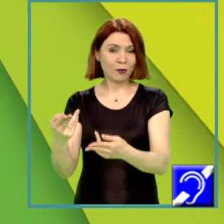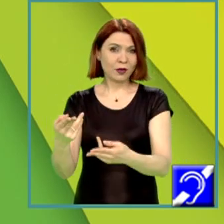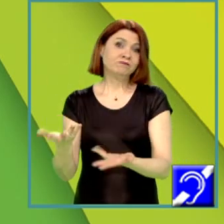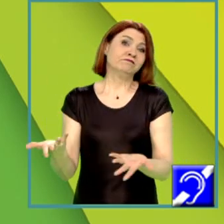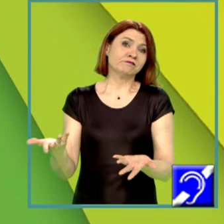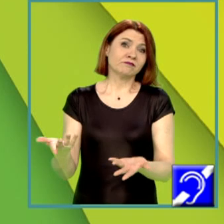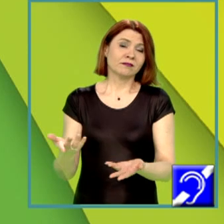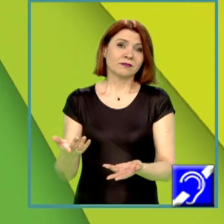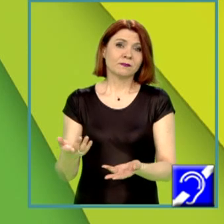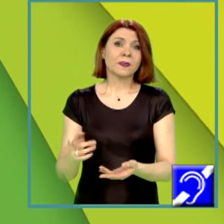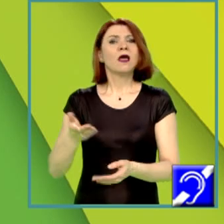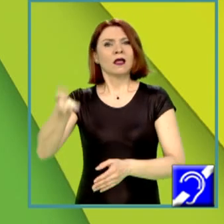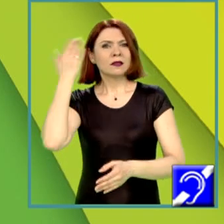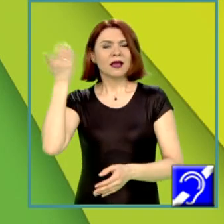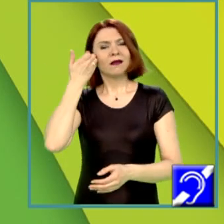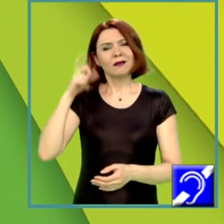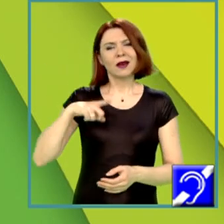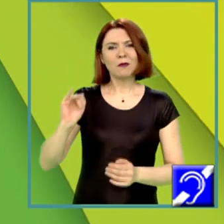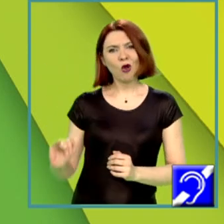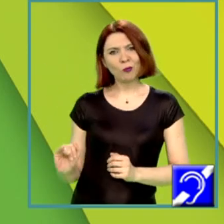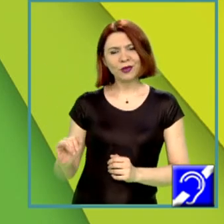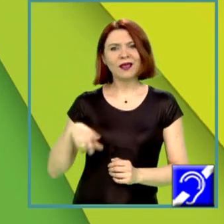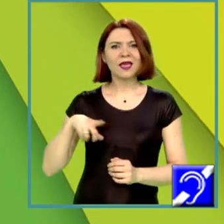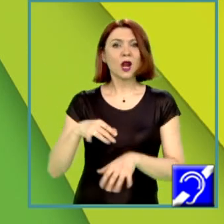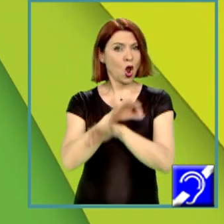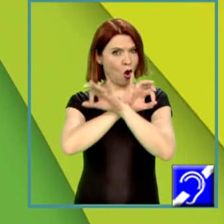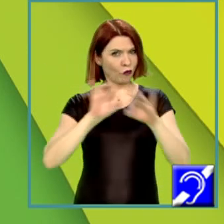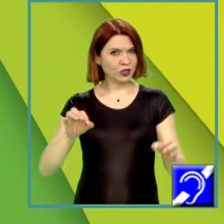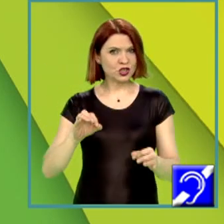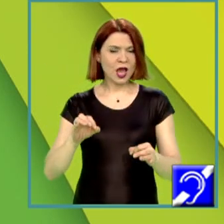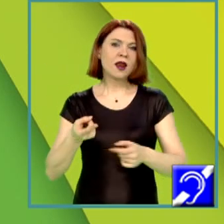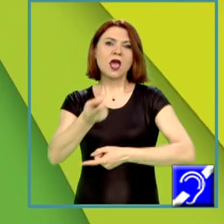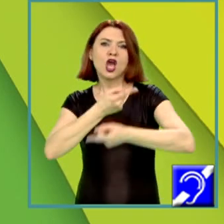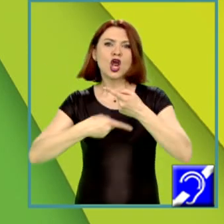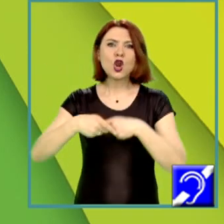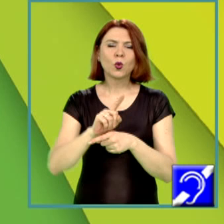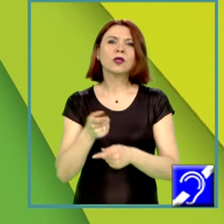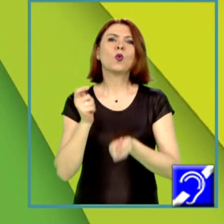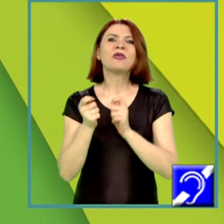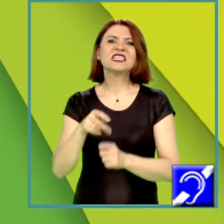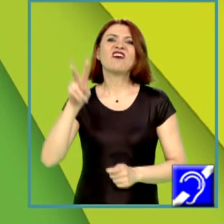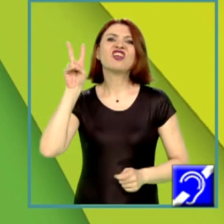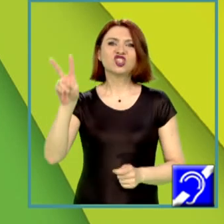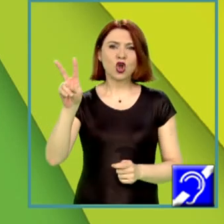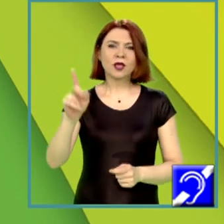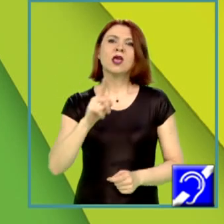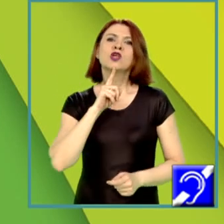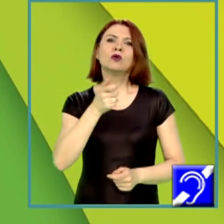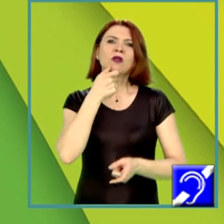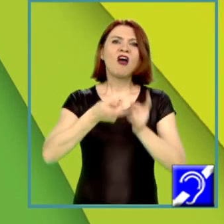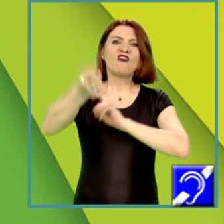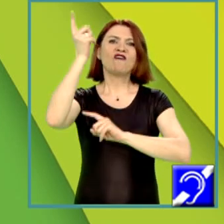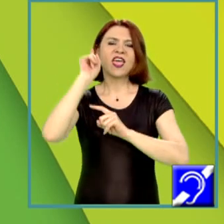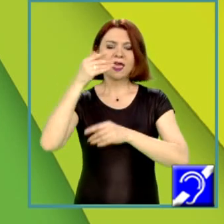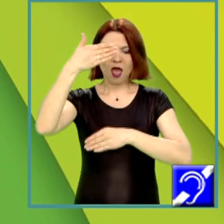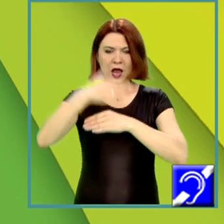încă de pe vremea copilăriei mele era oficial înlocuită cu aceea de piata Victoriei denumirea veche de